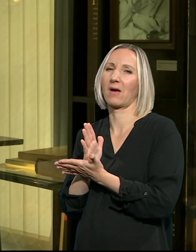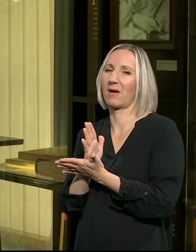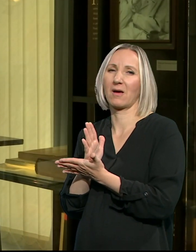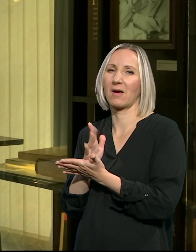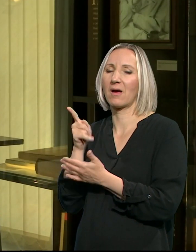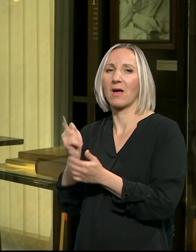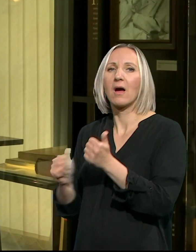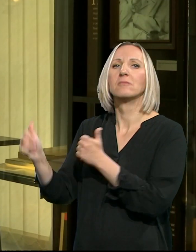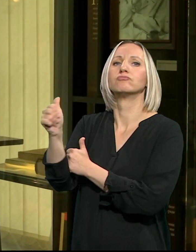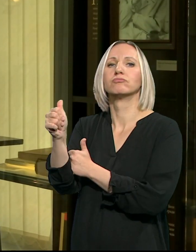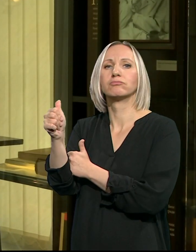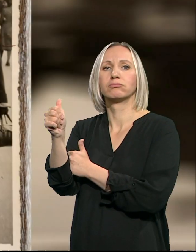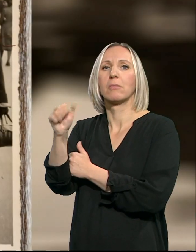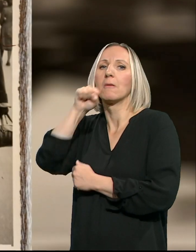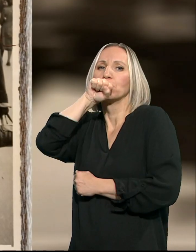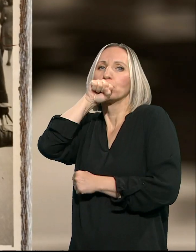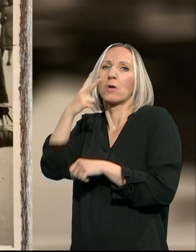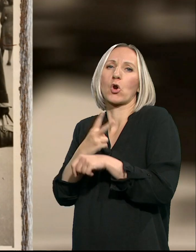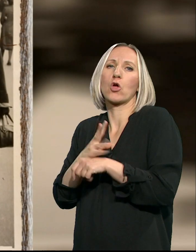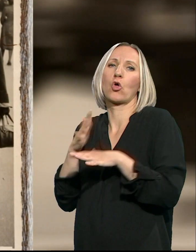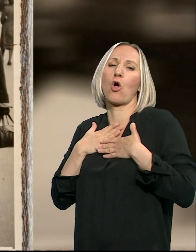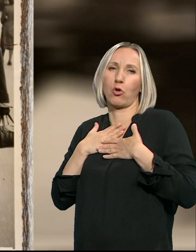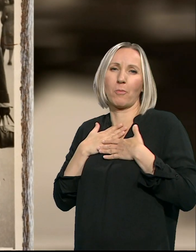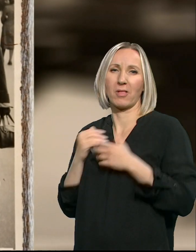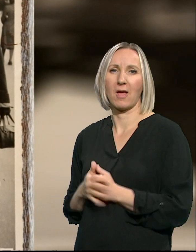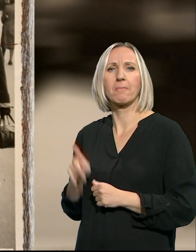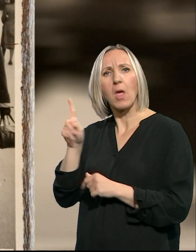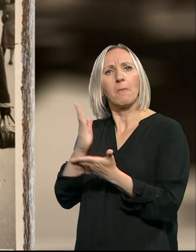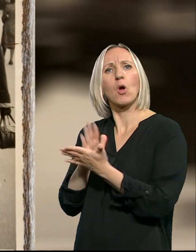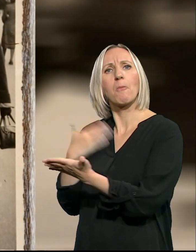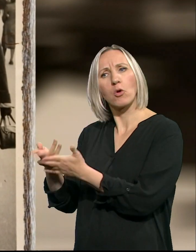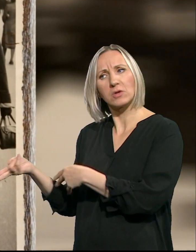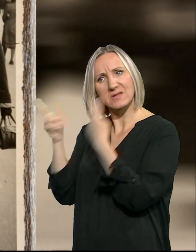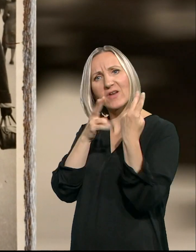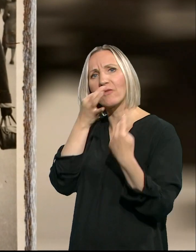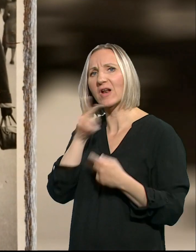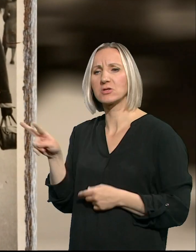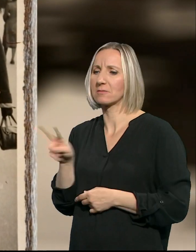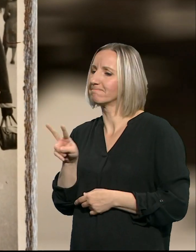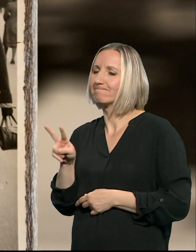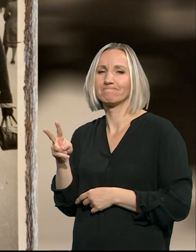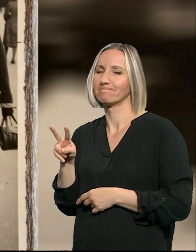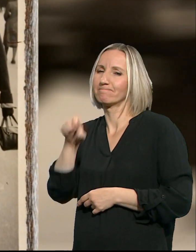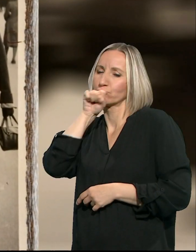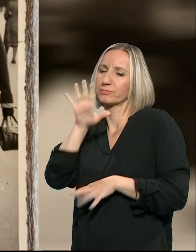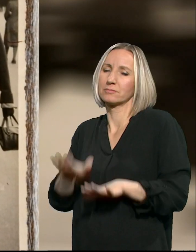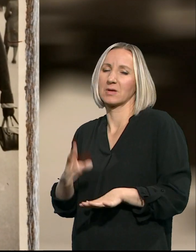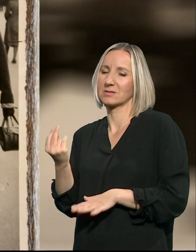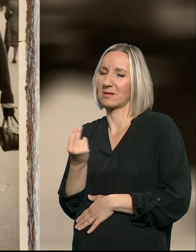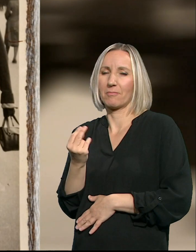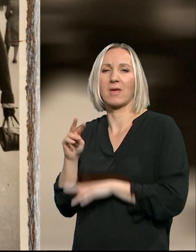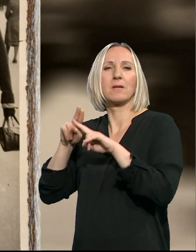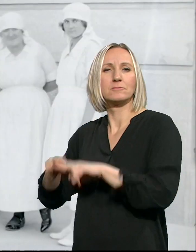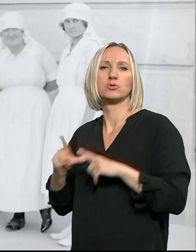isturenim linijama rodoljublja. Iako su imali ponuda da se vrate u Francusku, ovi rodoljubi do poslednjeg dana ostali su